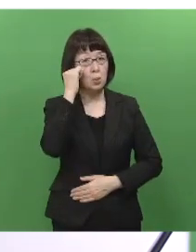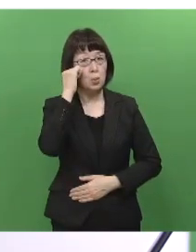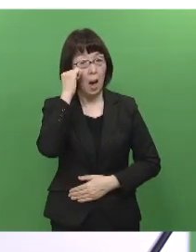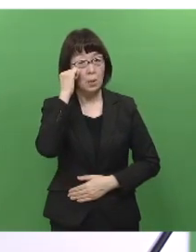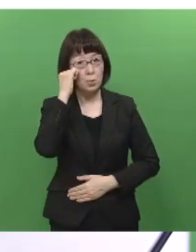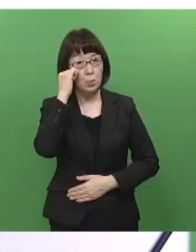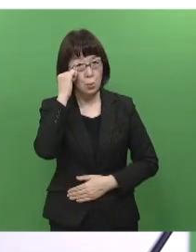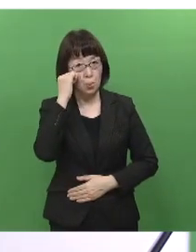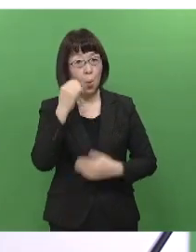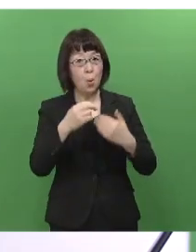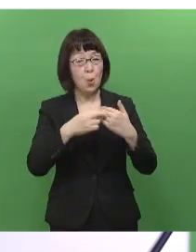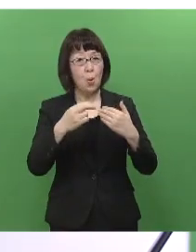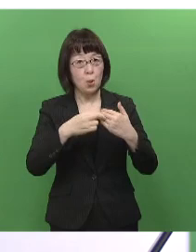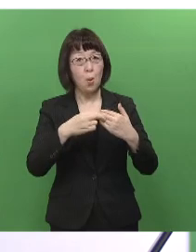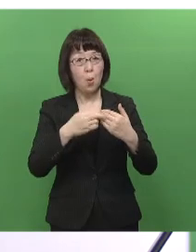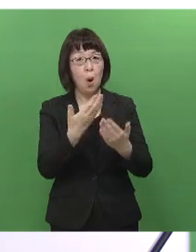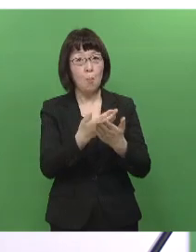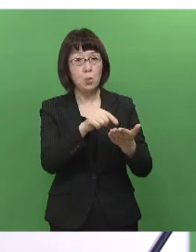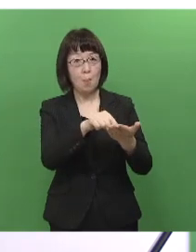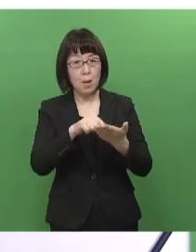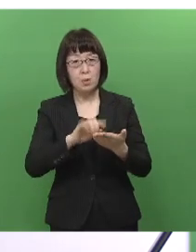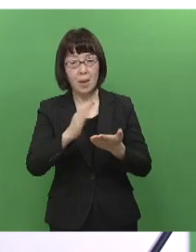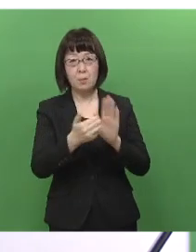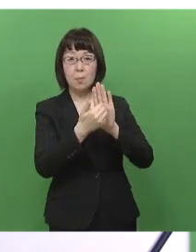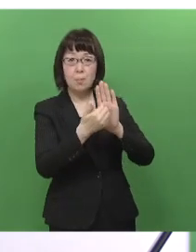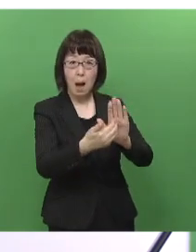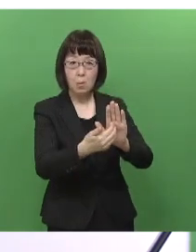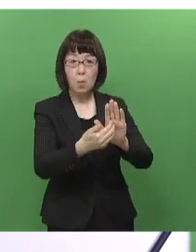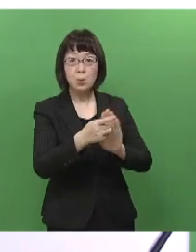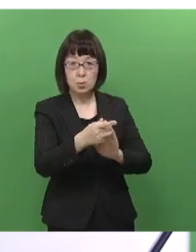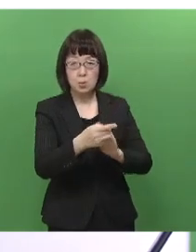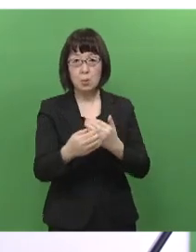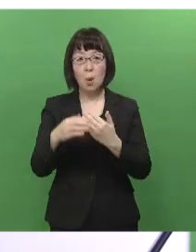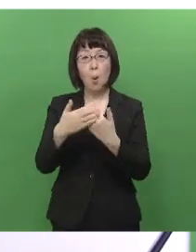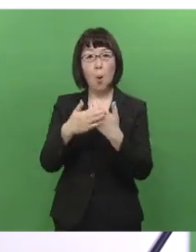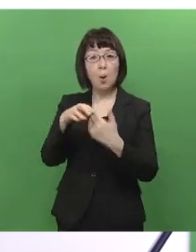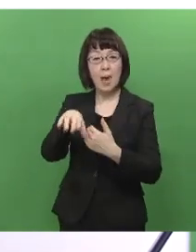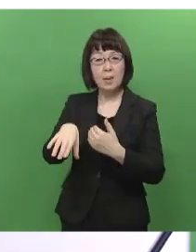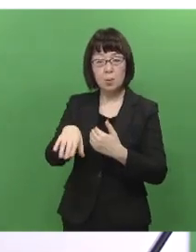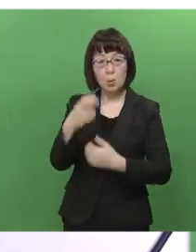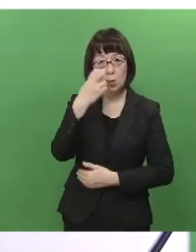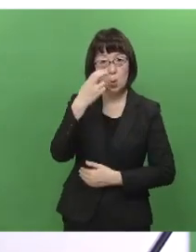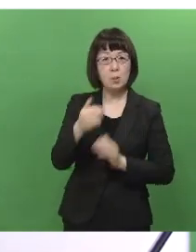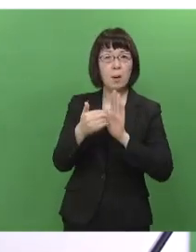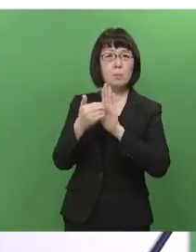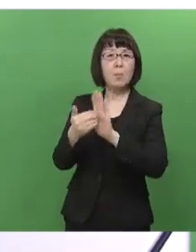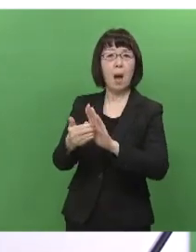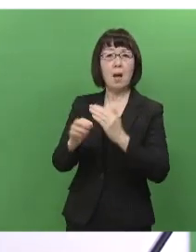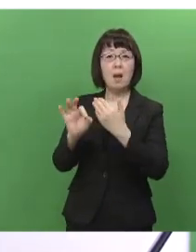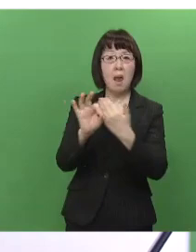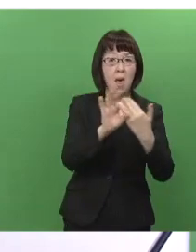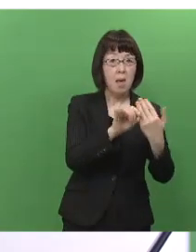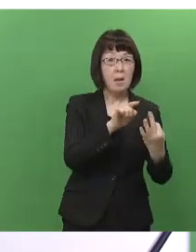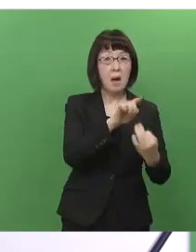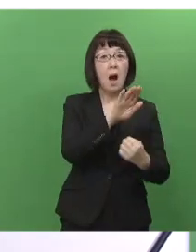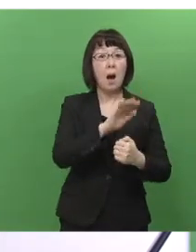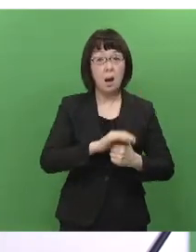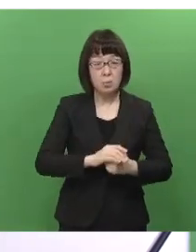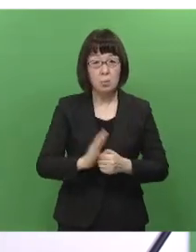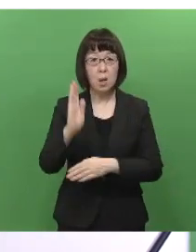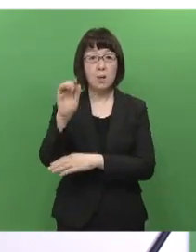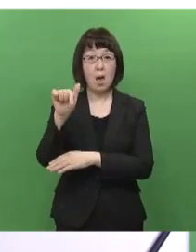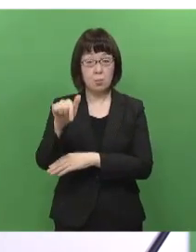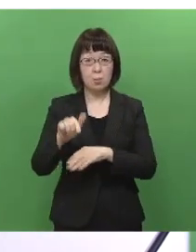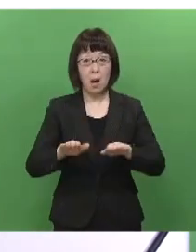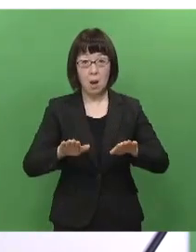体の求めに応じなかったりですね、保健所の調査を拒否したりするケースが相次いでいることから、政府はその実効性を高めるためにですね、今